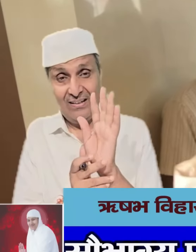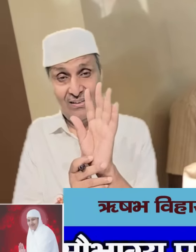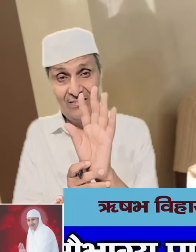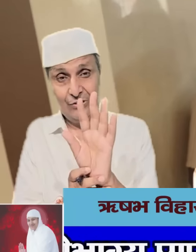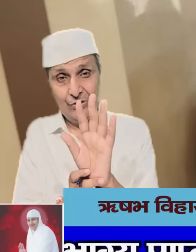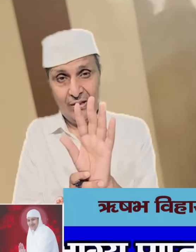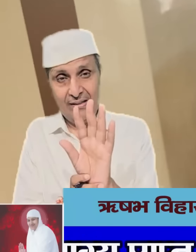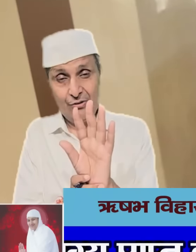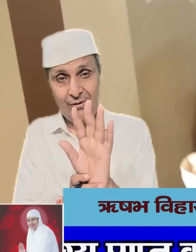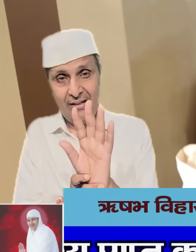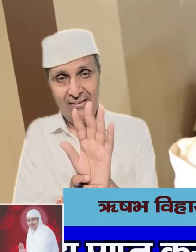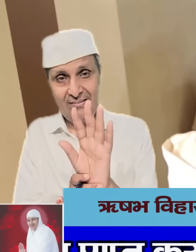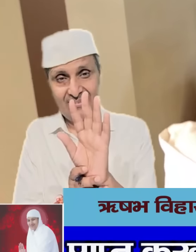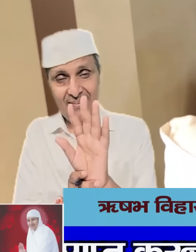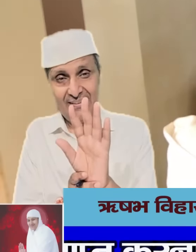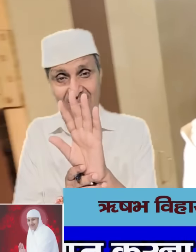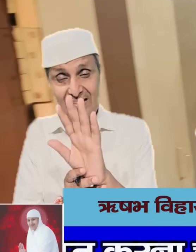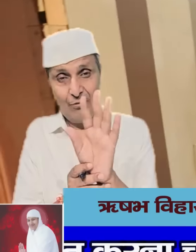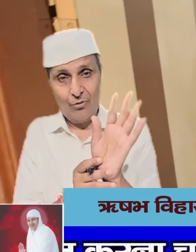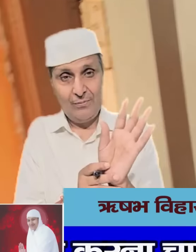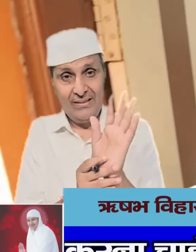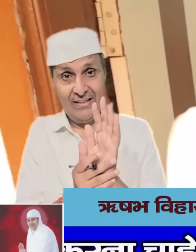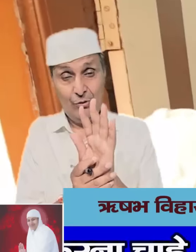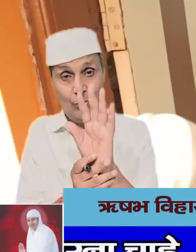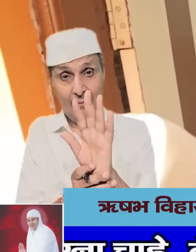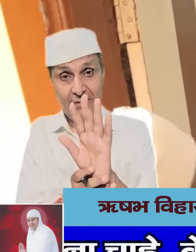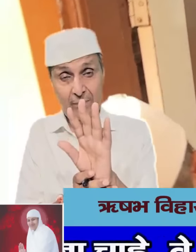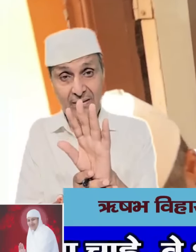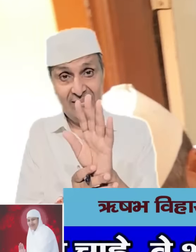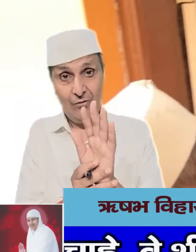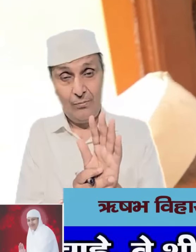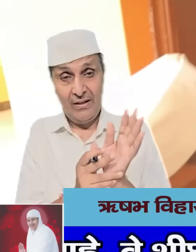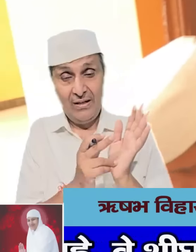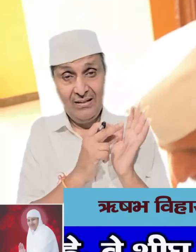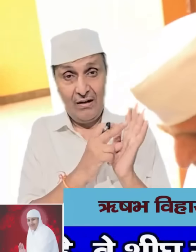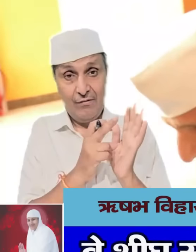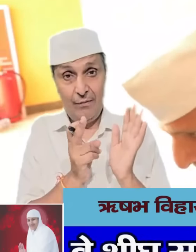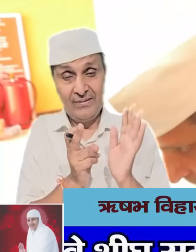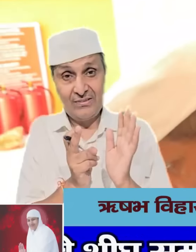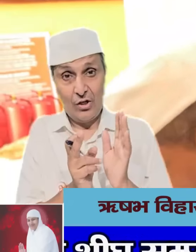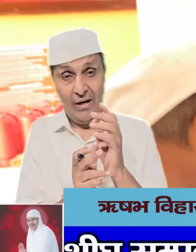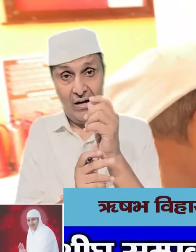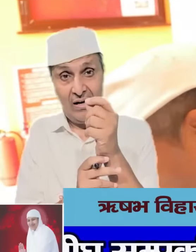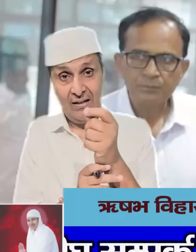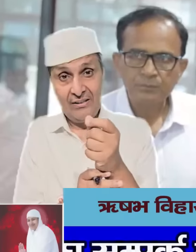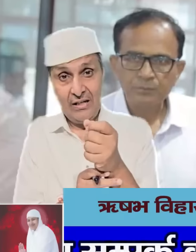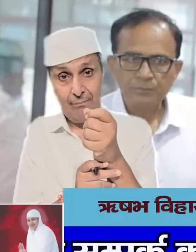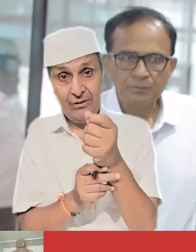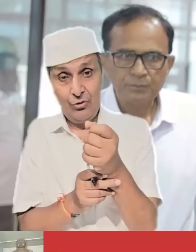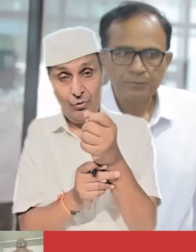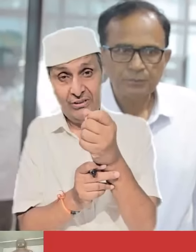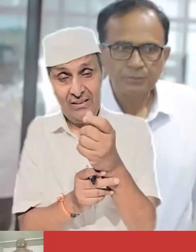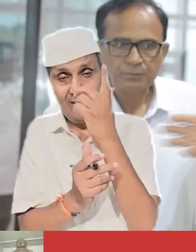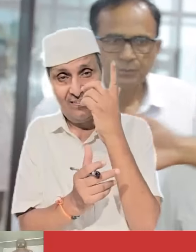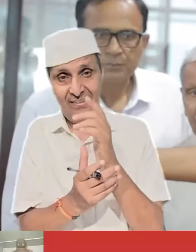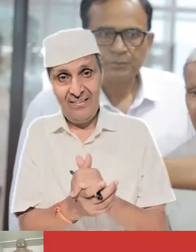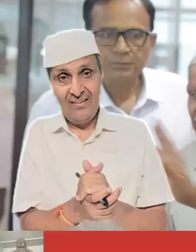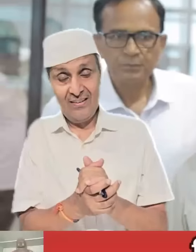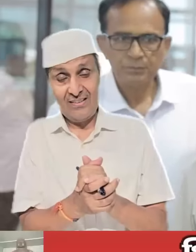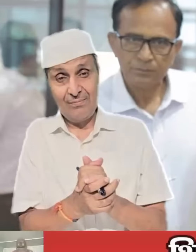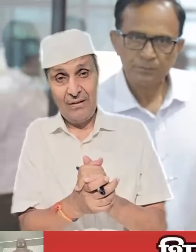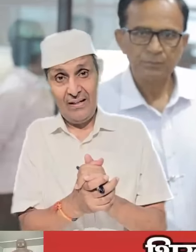दिखाया, छुट्टी का दिन था, संडे था, इसलिए आपको कॉलेज में देखने 2000 बच्चे पढ़ते इंजीनियरिंग कॉलेज में। यहाँ पर विभिन्न संस्थानों में 8000 बच्चों को शिक्षा दी